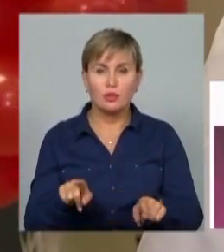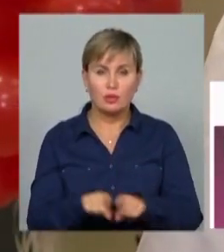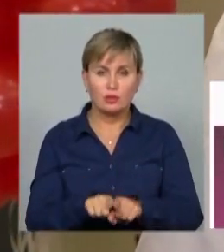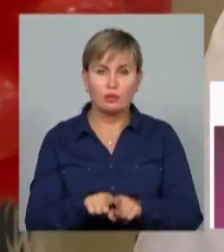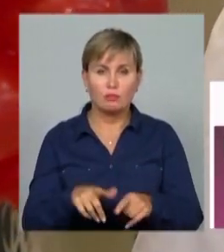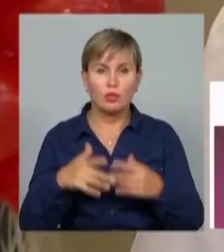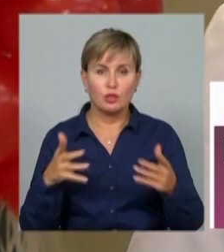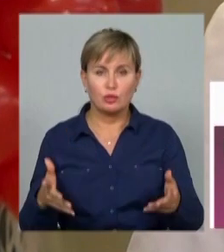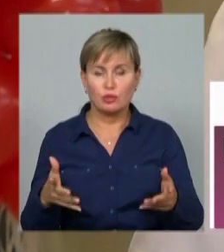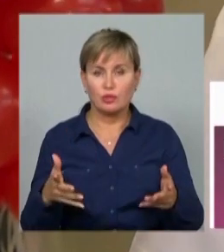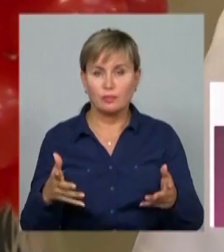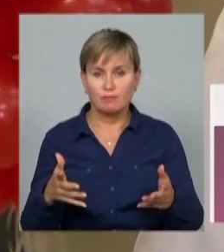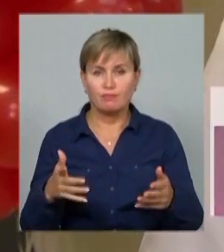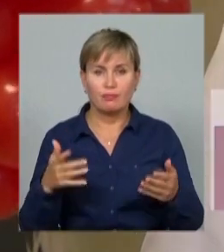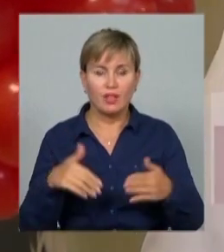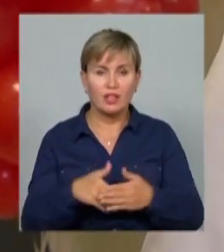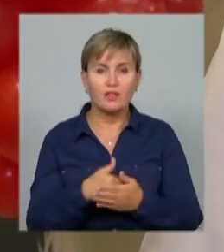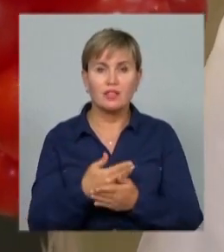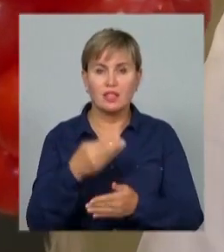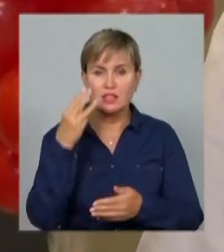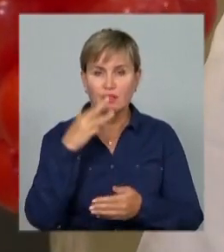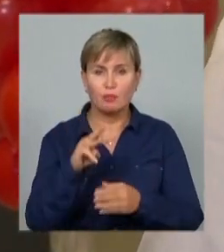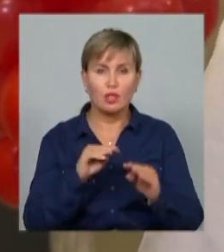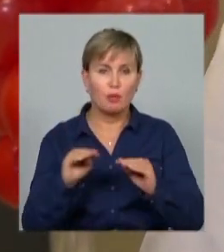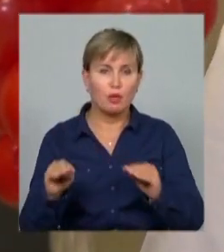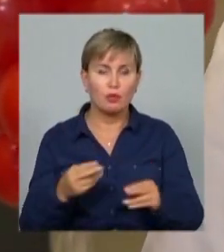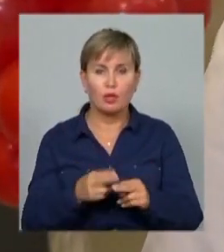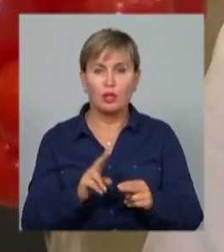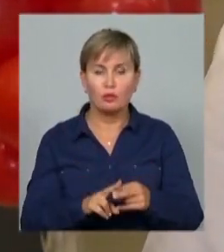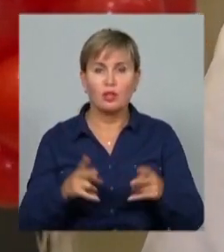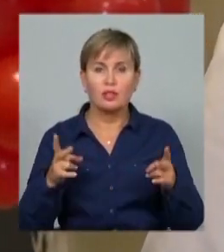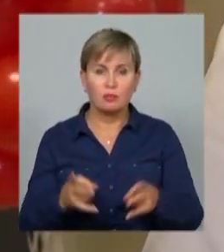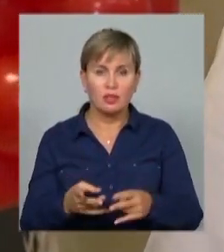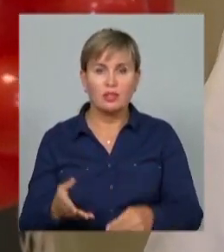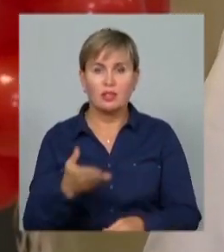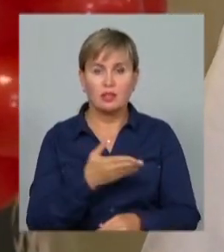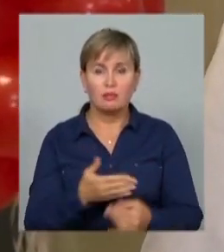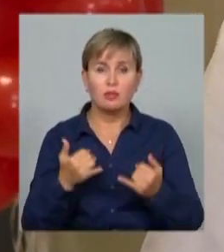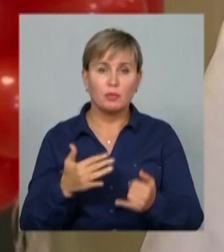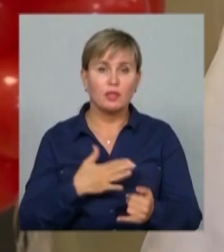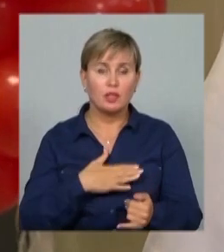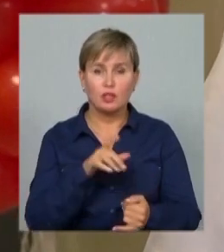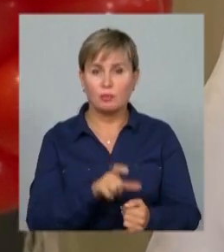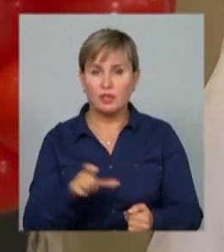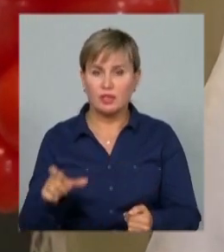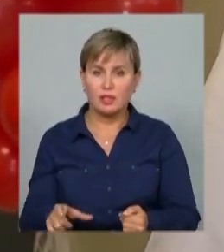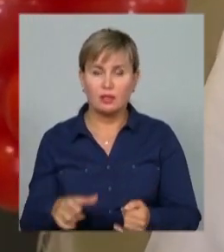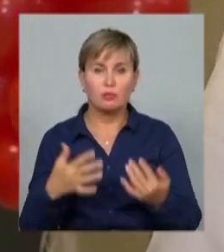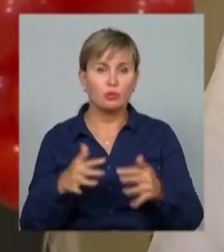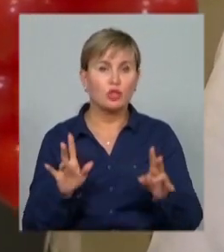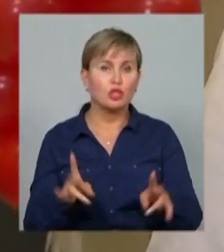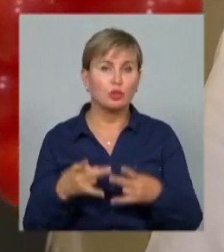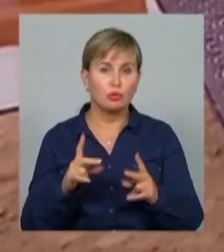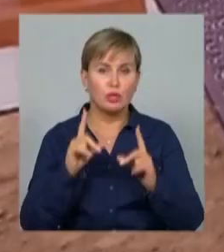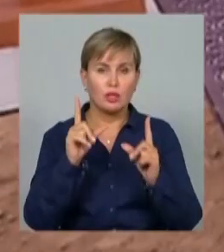скажем, большое инновационное современное оборудование, которое было необходимо нам. Теперь нашим пациентам уже не нужно